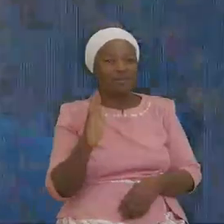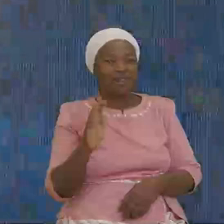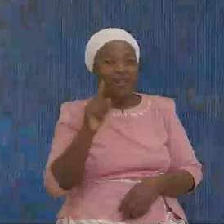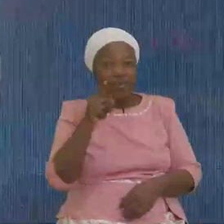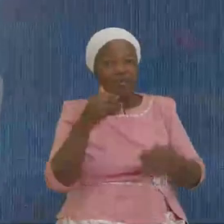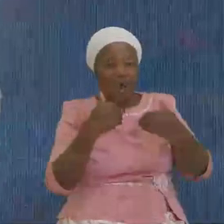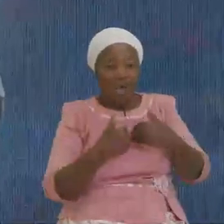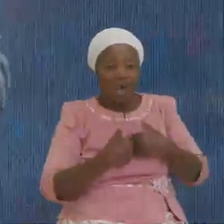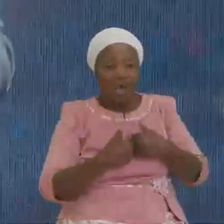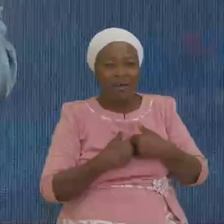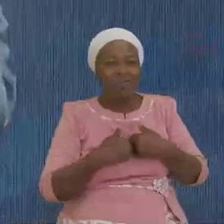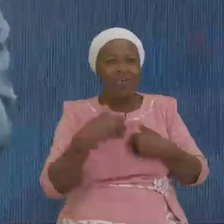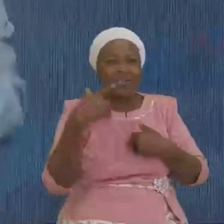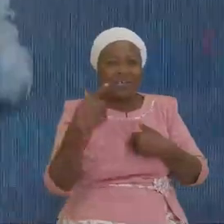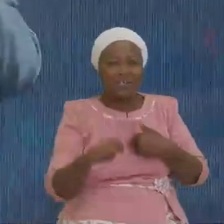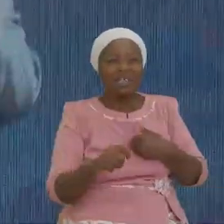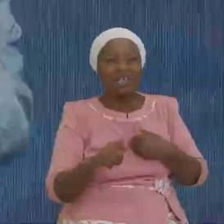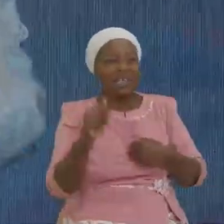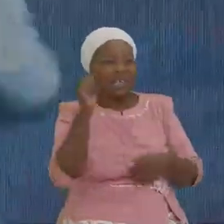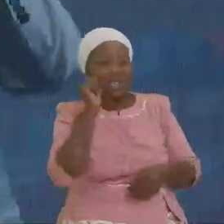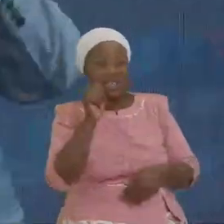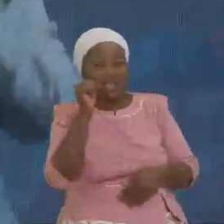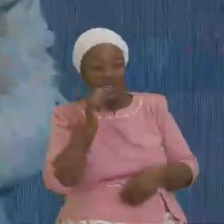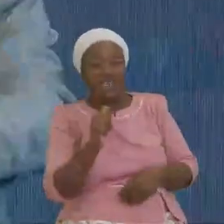Tu auras le salut du Seigneur.